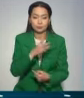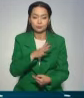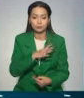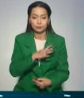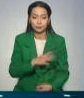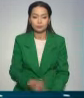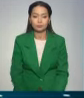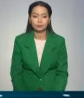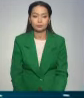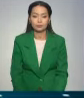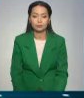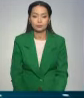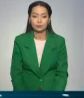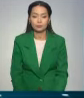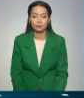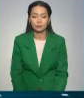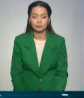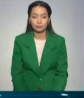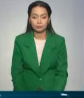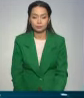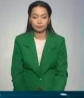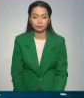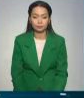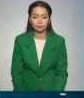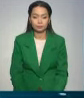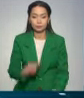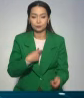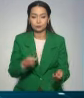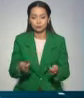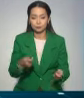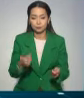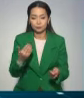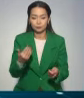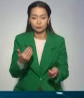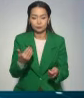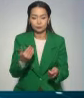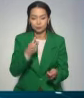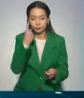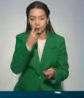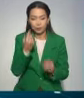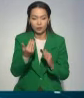Год назад я взял себе на работу руководителя Максим Владимир Россия